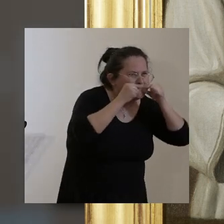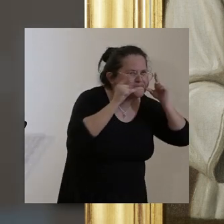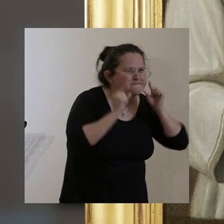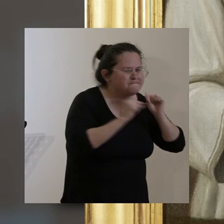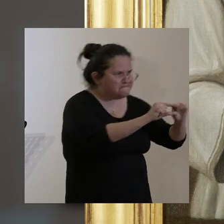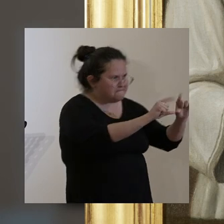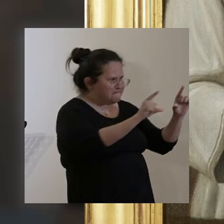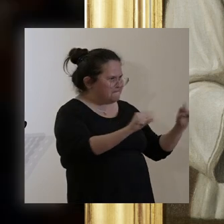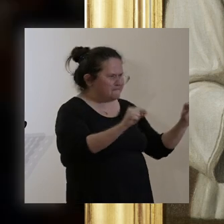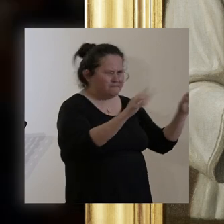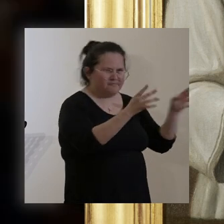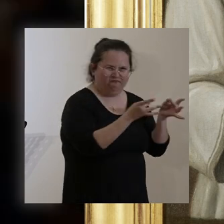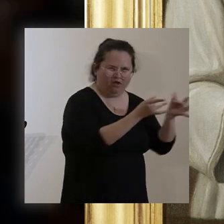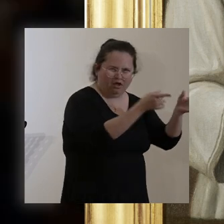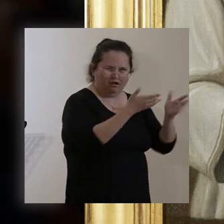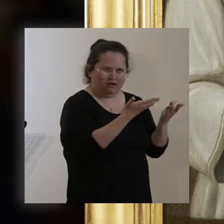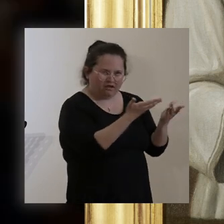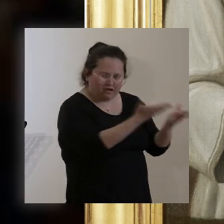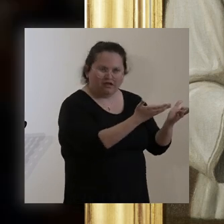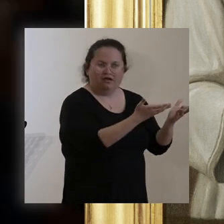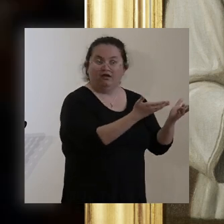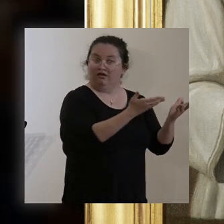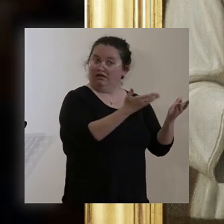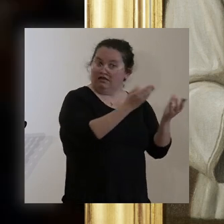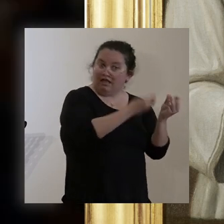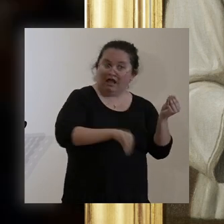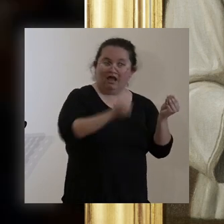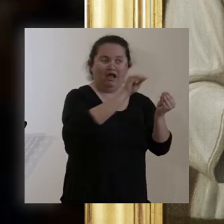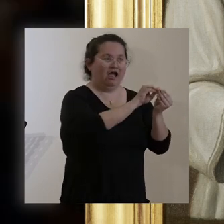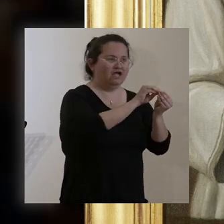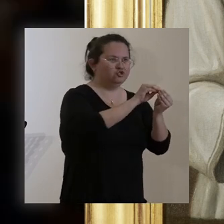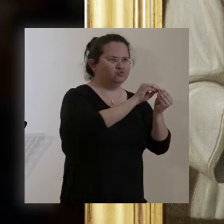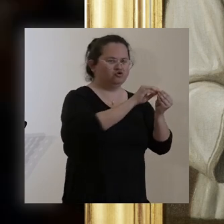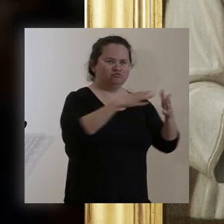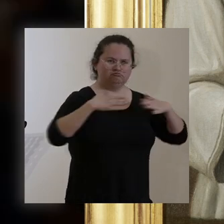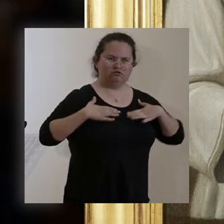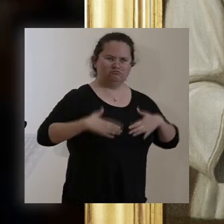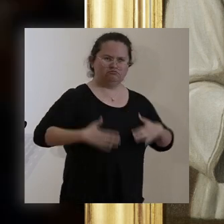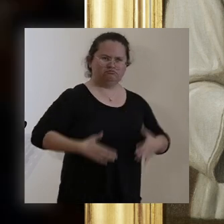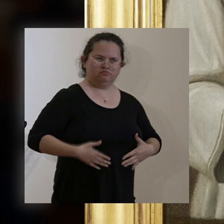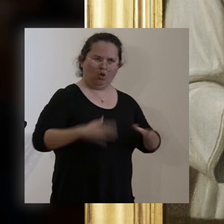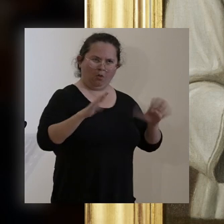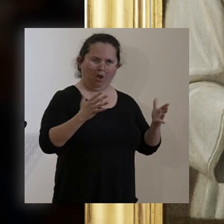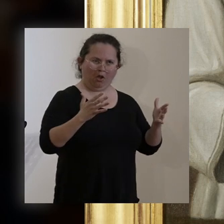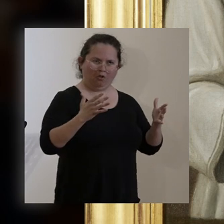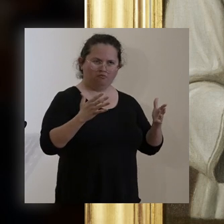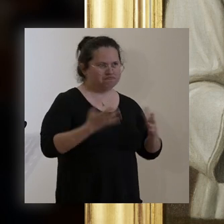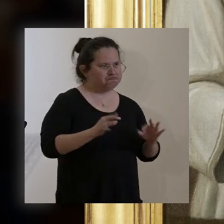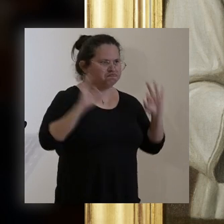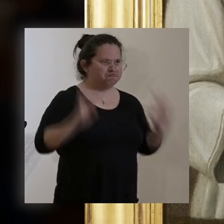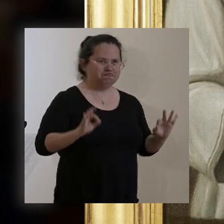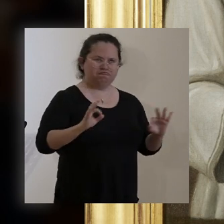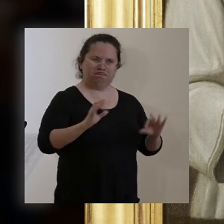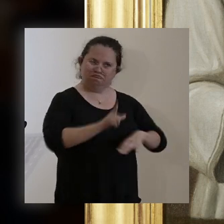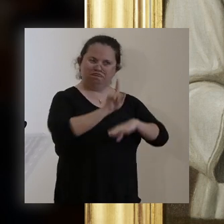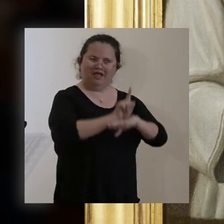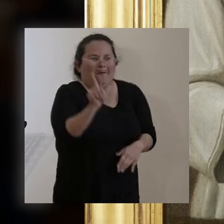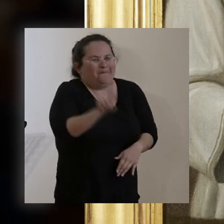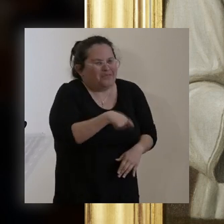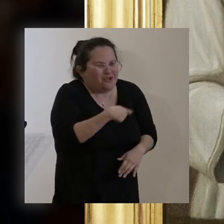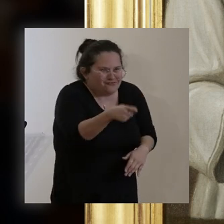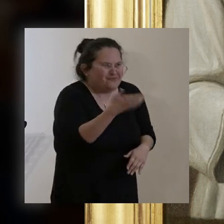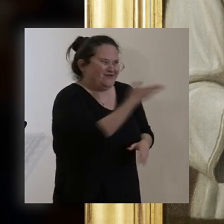Mais cette femme, elle est en plus dans une posture extrêmement digne. Bien sûr, elle est représentée comme une servante. Et bien